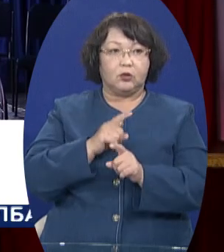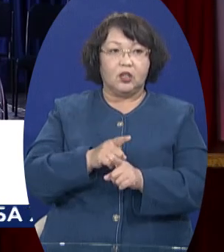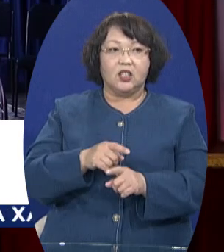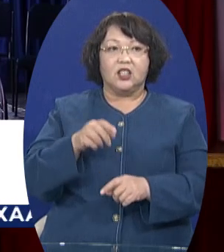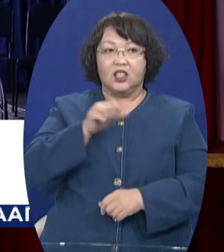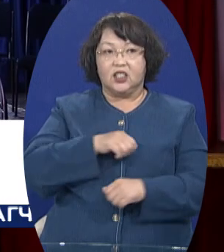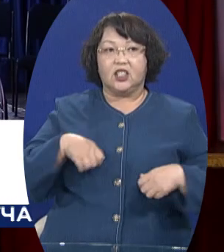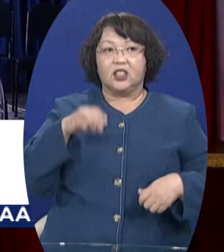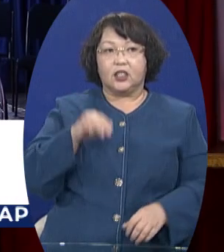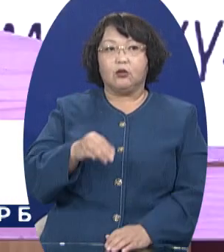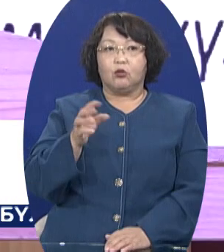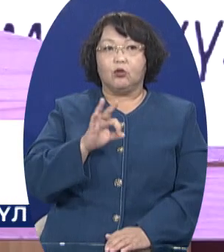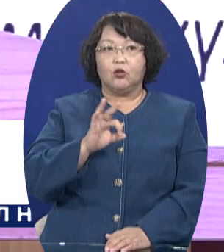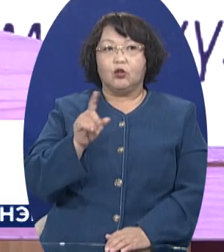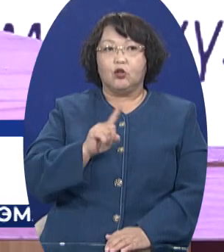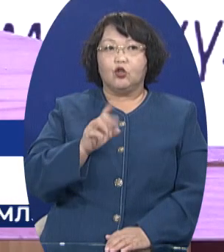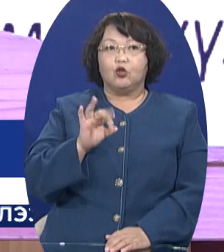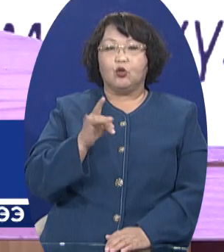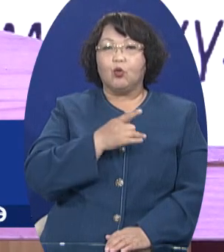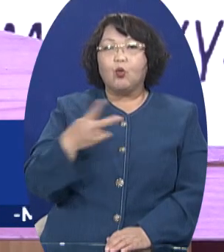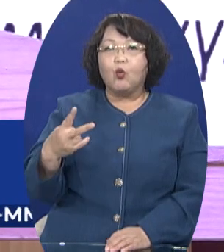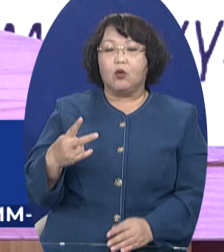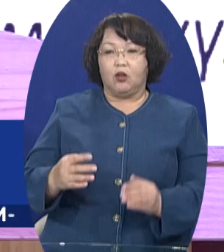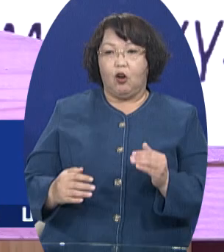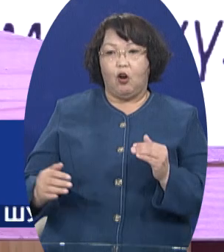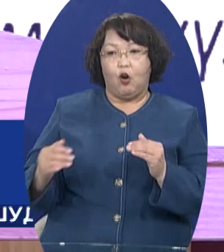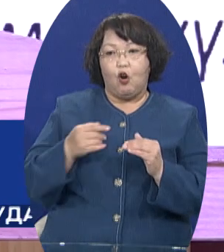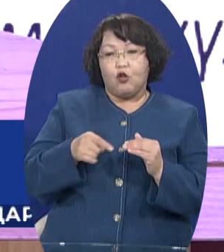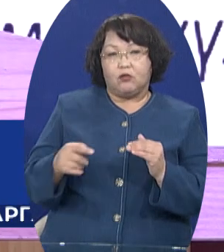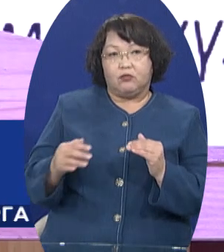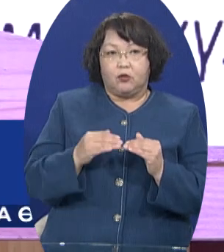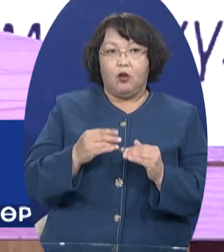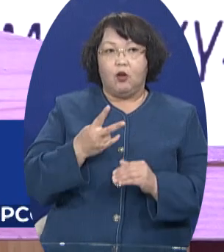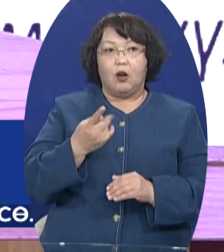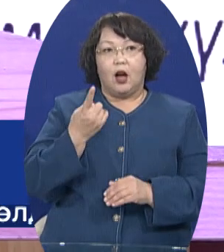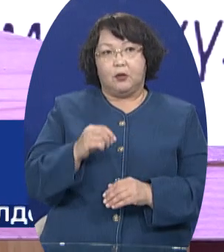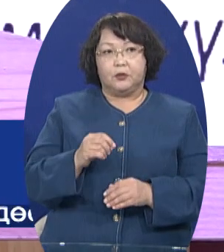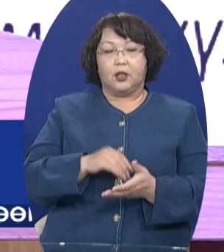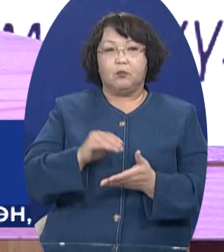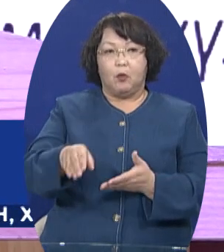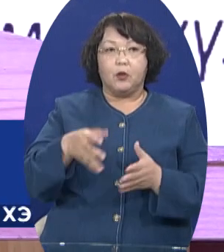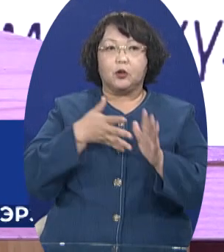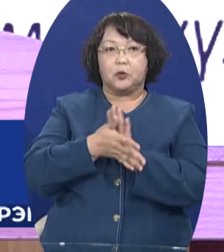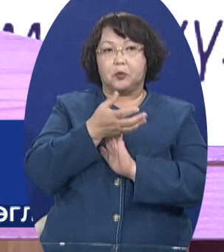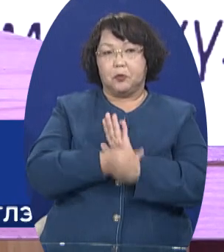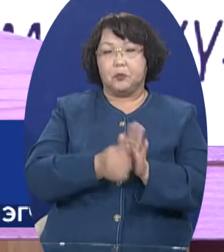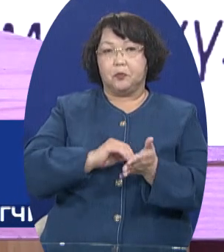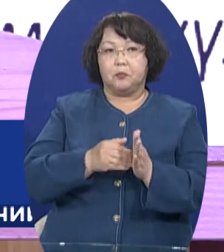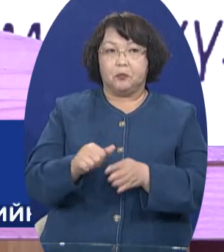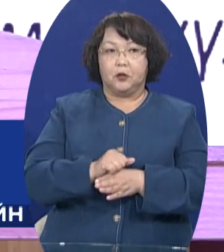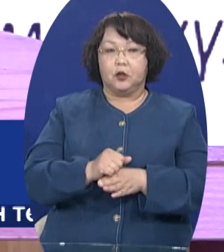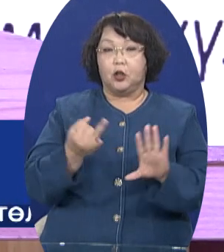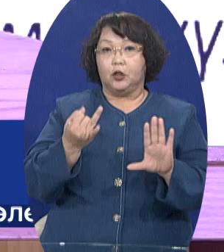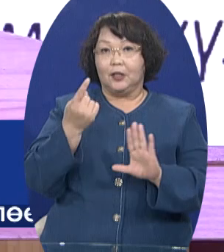зөрүү байрлуулалттай холбоотойгоор 211 тэрбум төгрөг болвол одоо нэмэлтээр бол санхүүжилтээр суусан байгаа. За энэ бол энэ оны 7